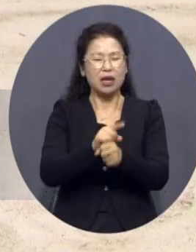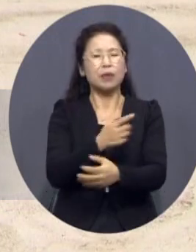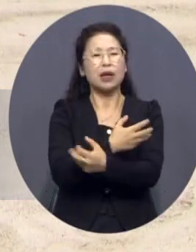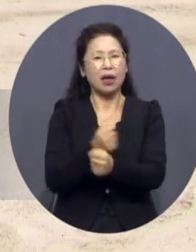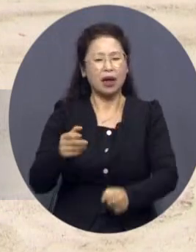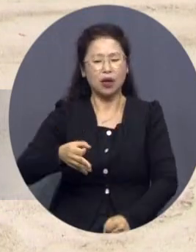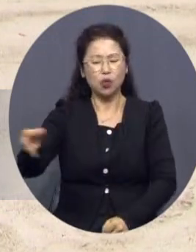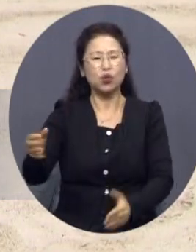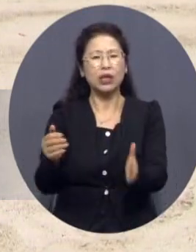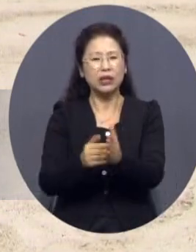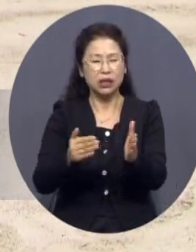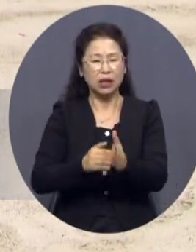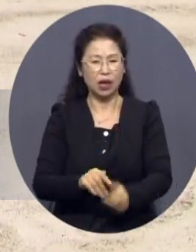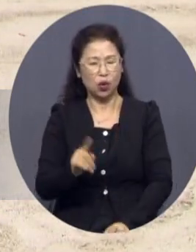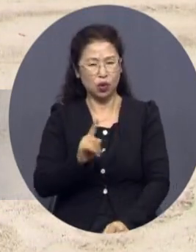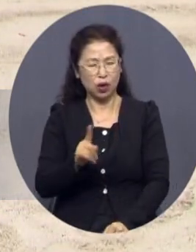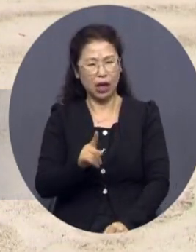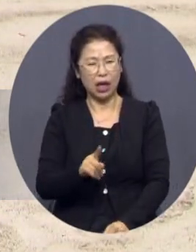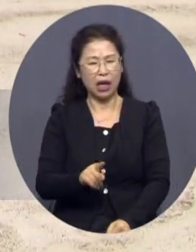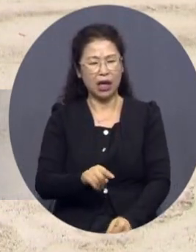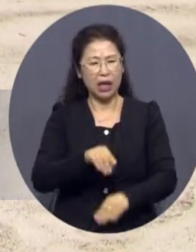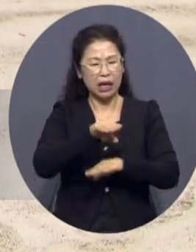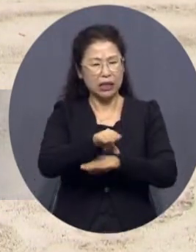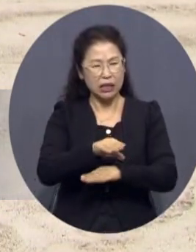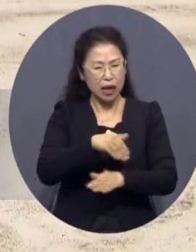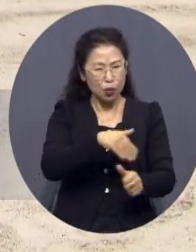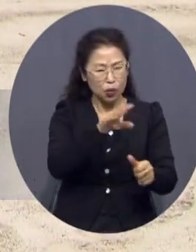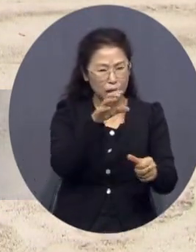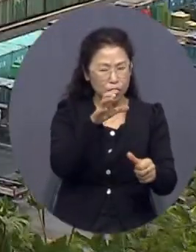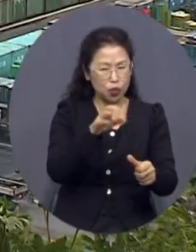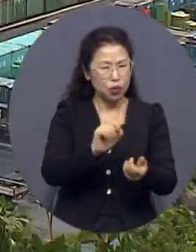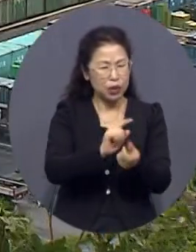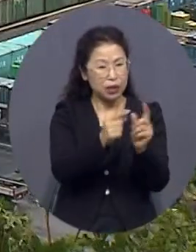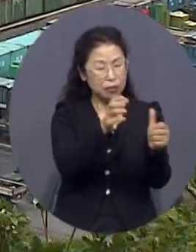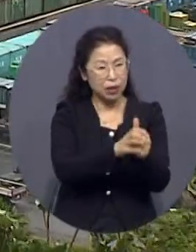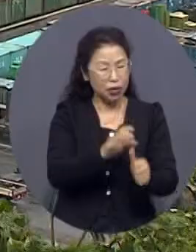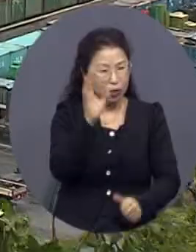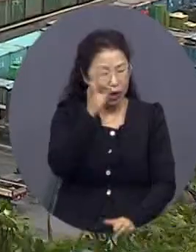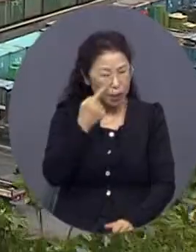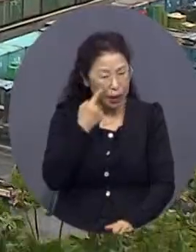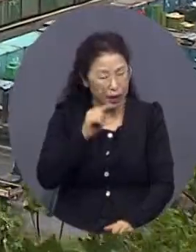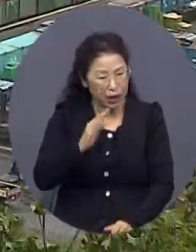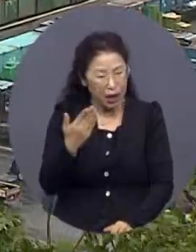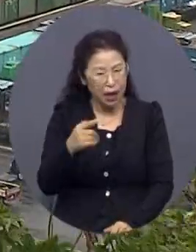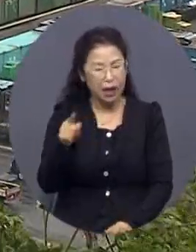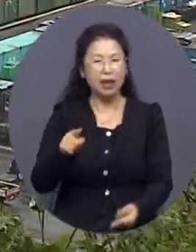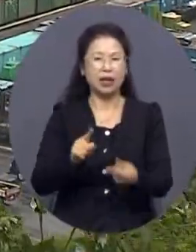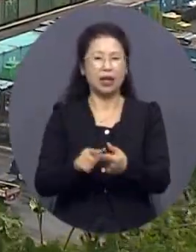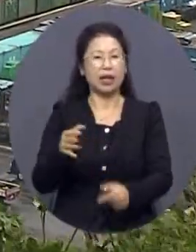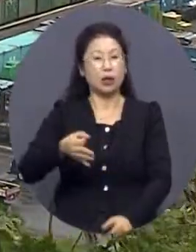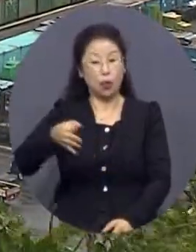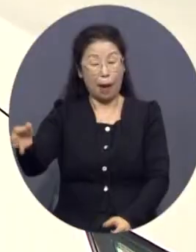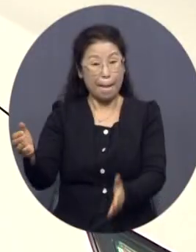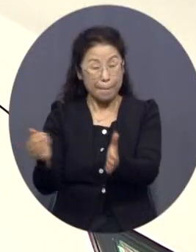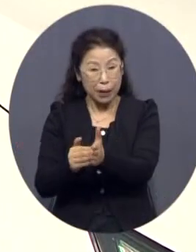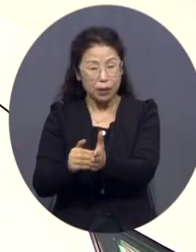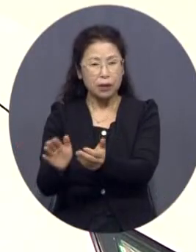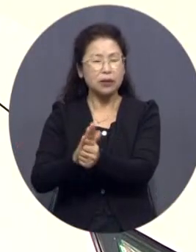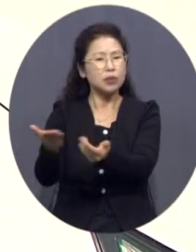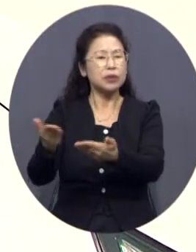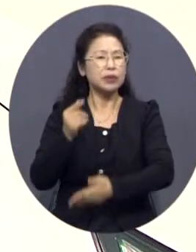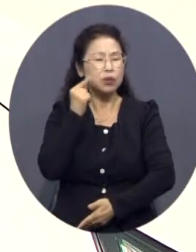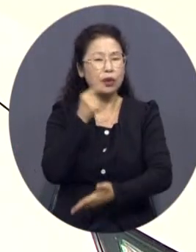어딘가 다시 업체를 예약을 해야 되는데 내가 또 알아봐야 되고. 이 씨처럼 비용을 다 내고도 서비스를 받지